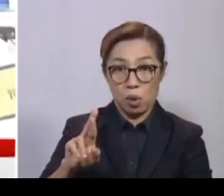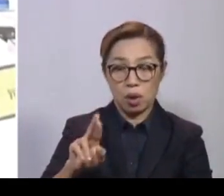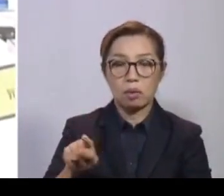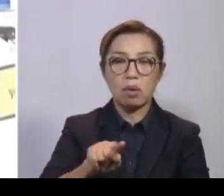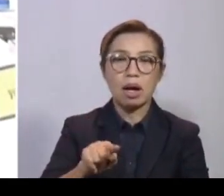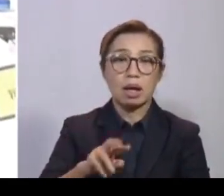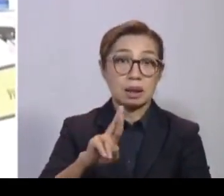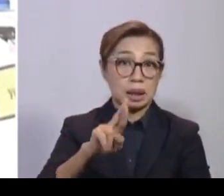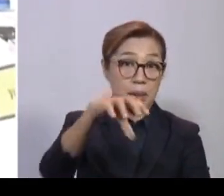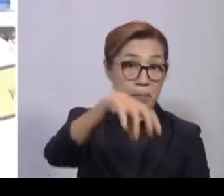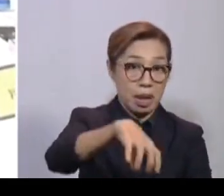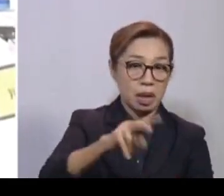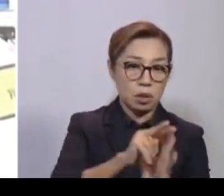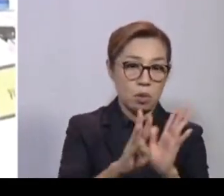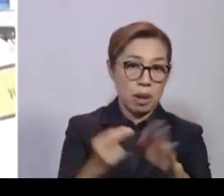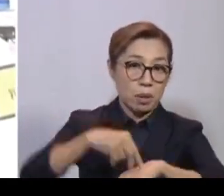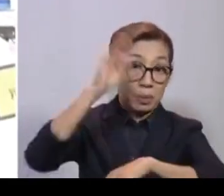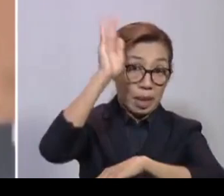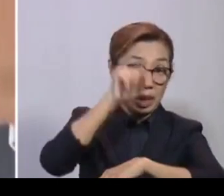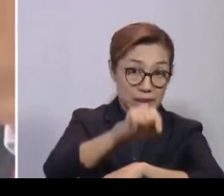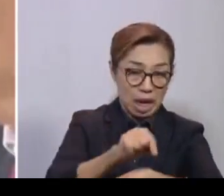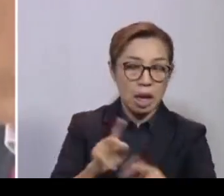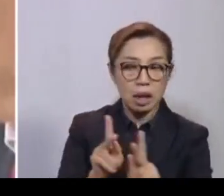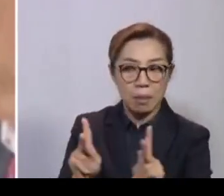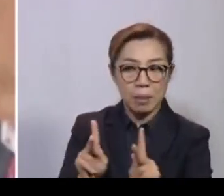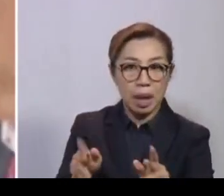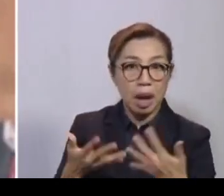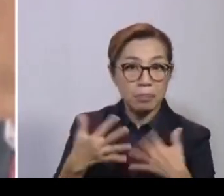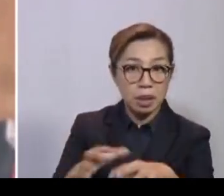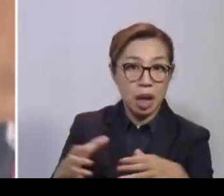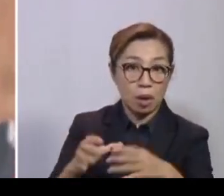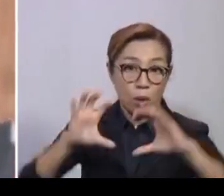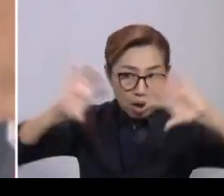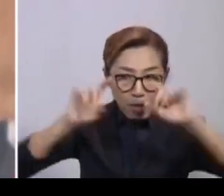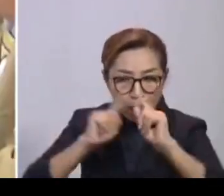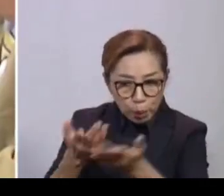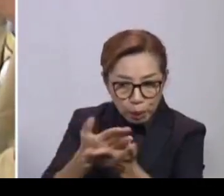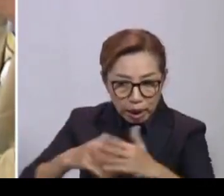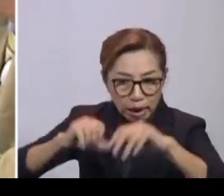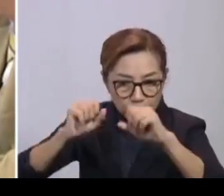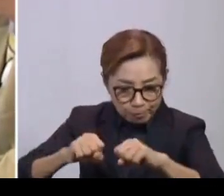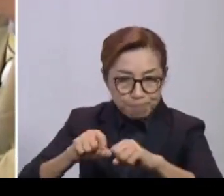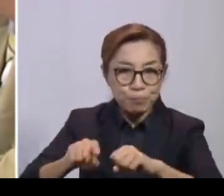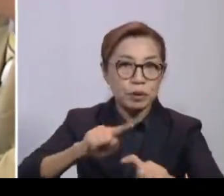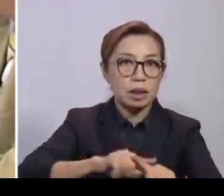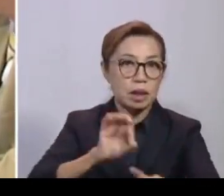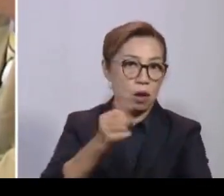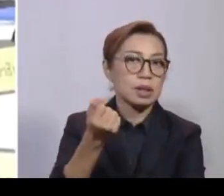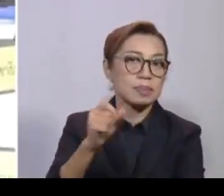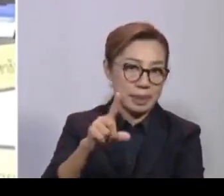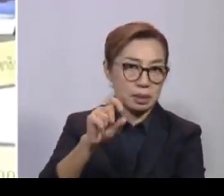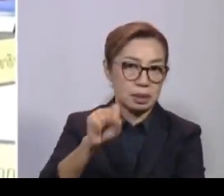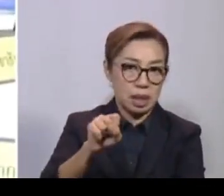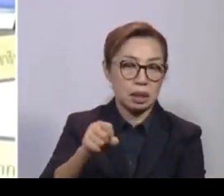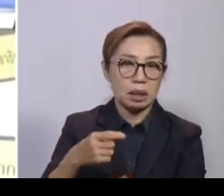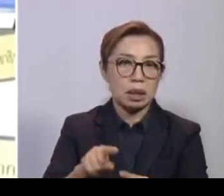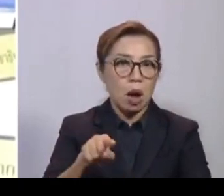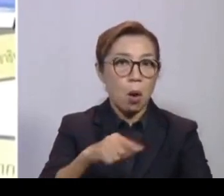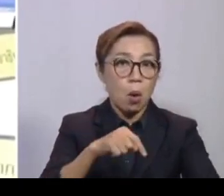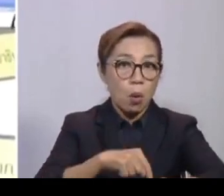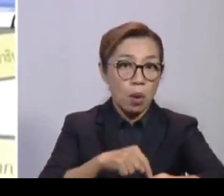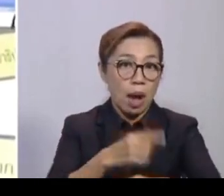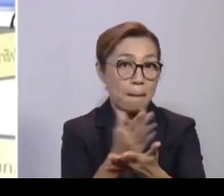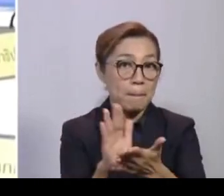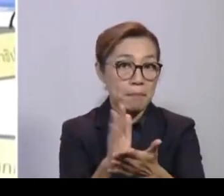รัฐสภาบอกว่าวิปรัฐบาลประชุมกันครั้งแรกในวันนี้ตกลงจะแถลงนโยบาย 11กันยายนนี้แล้วก็เห็นว่าควรแบ่งเวลา